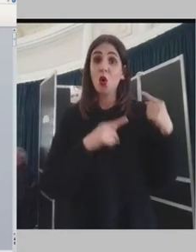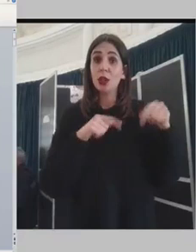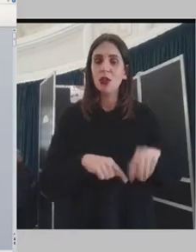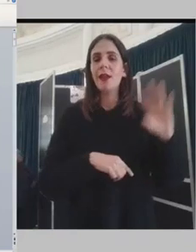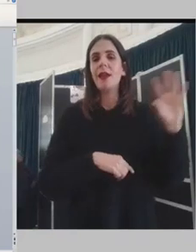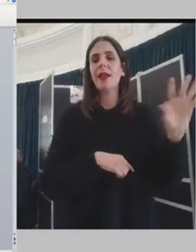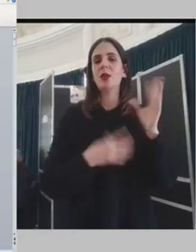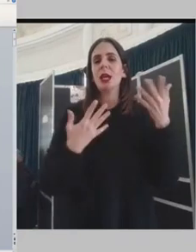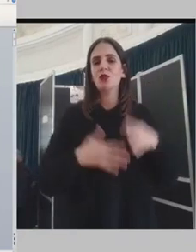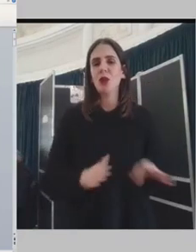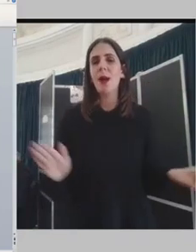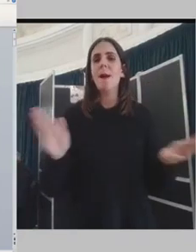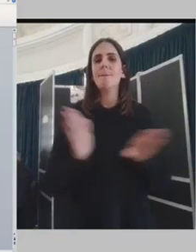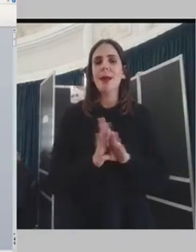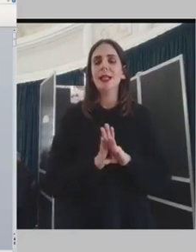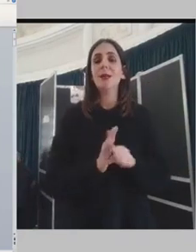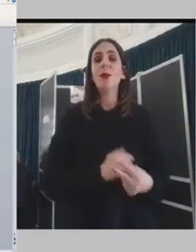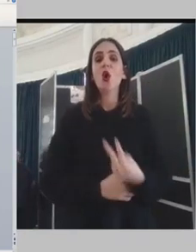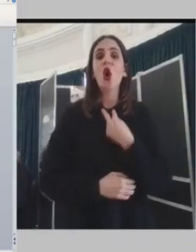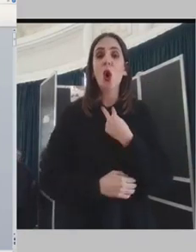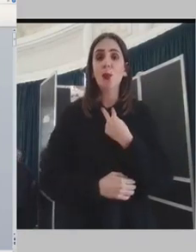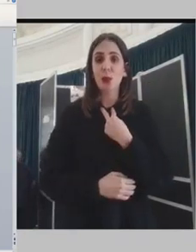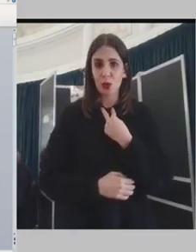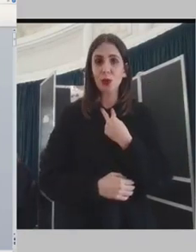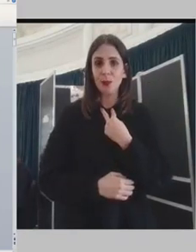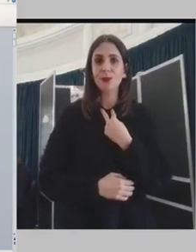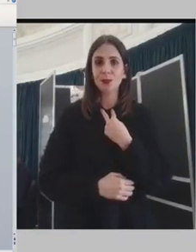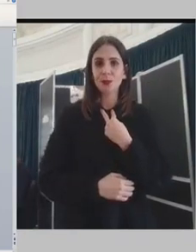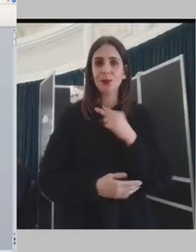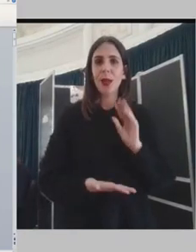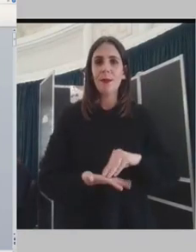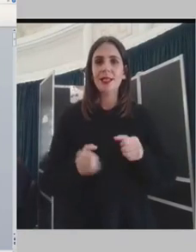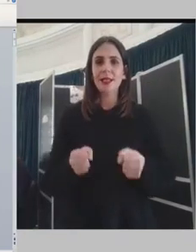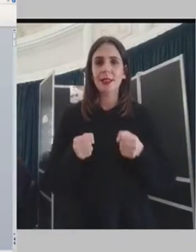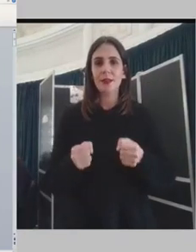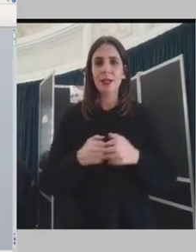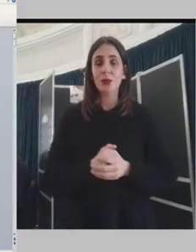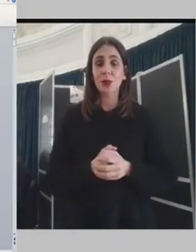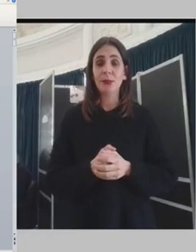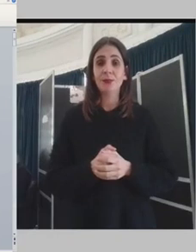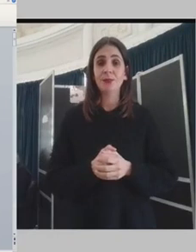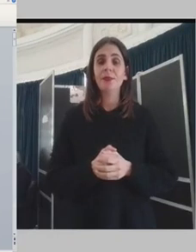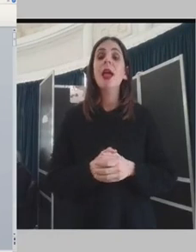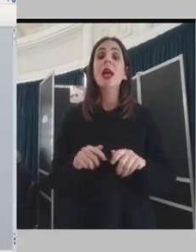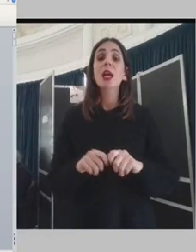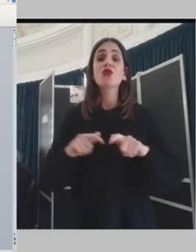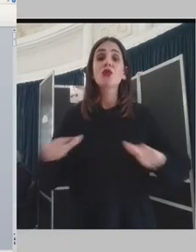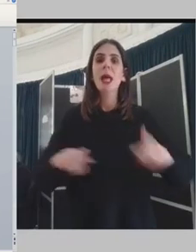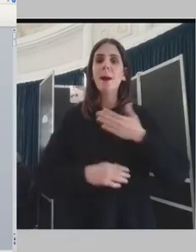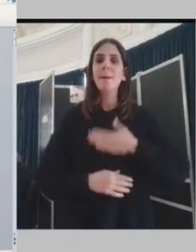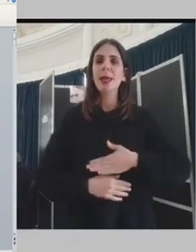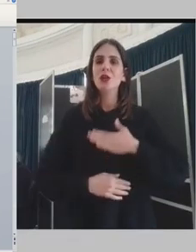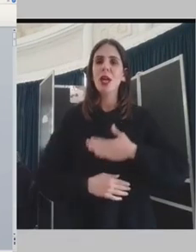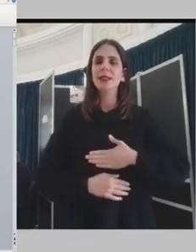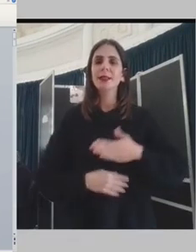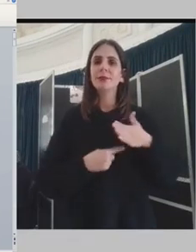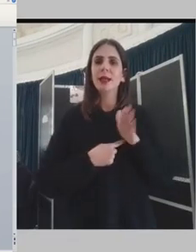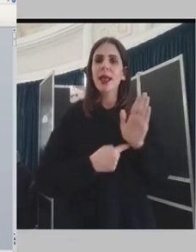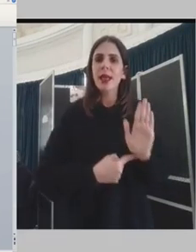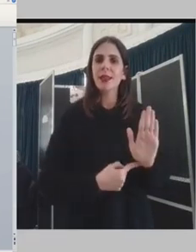essere obbligatori, quindi sottolinea l'obbligo. L'esempio di Piacenza è che abbiamo un